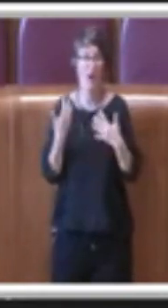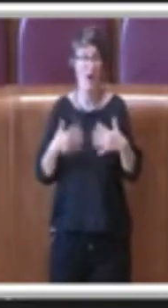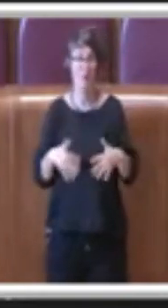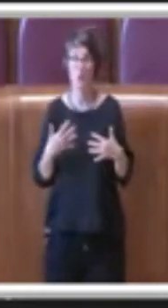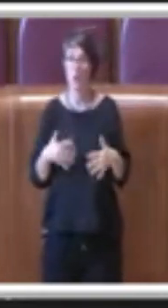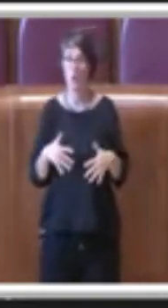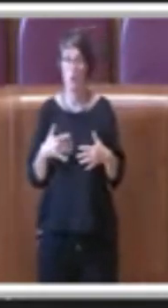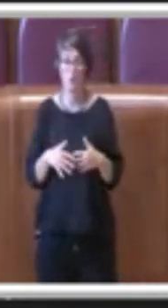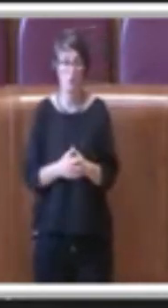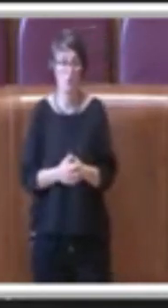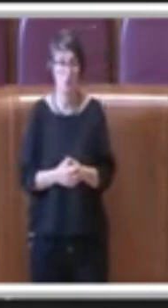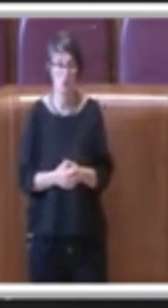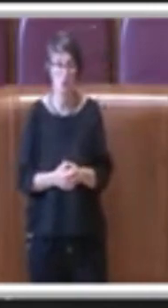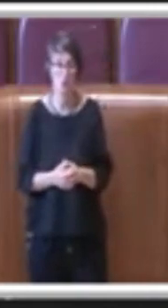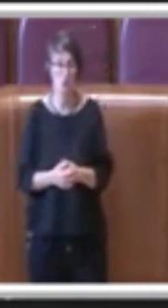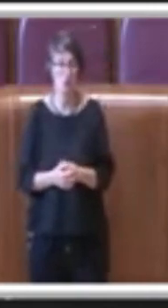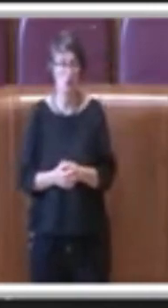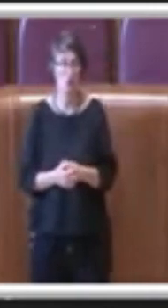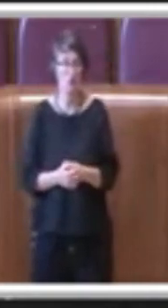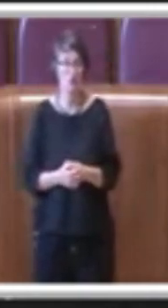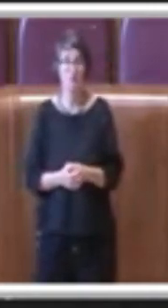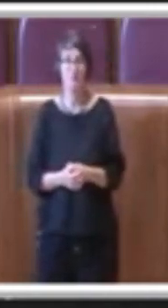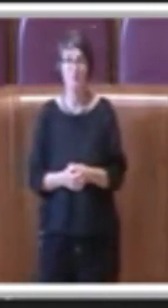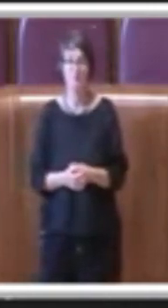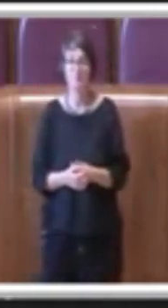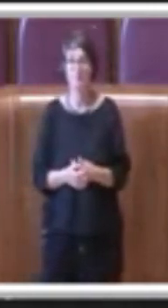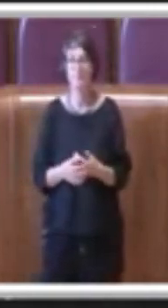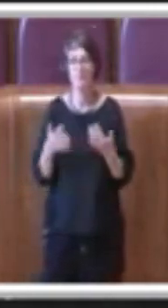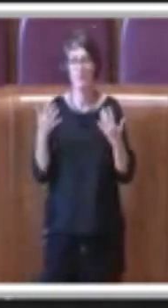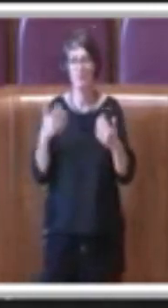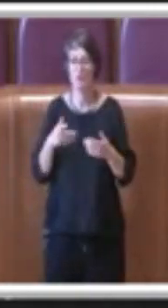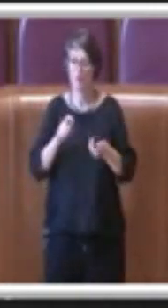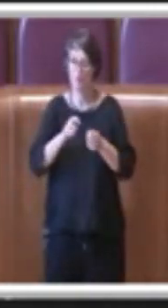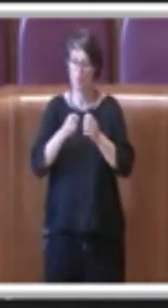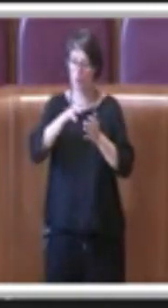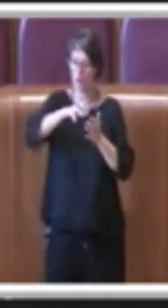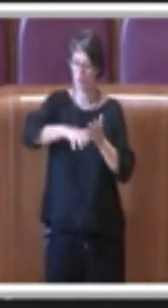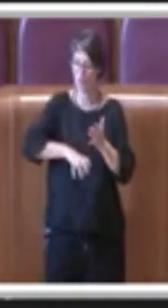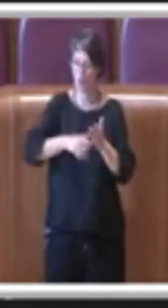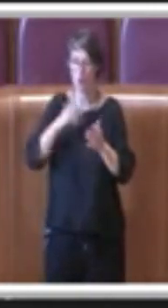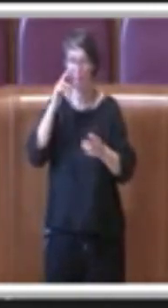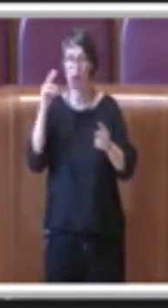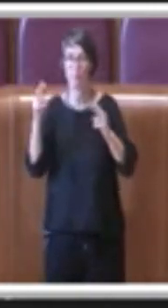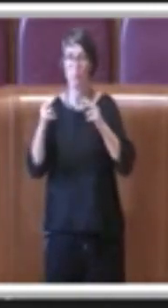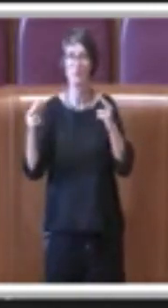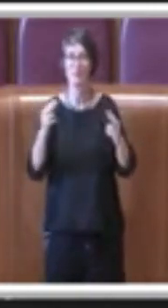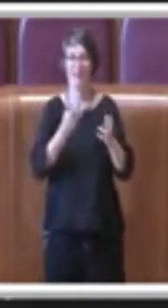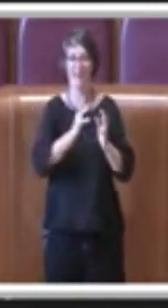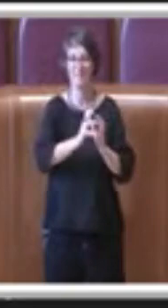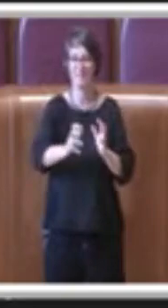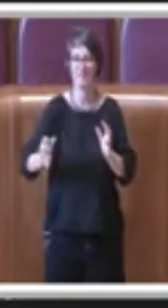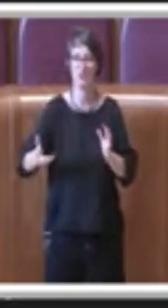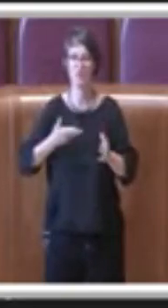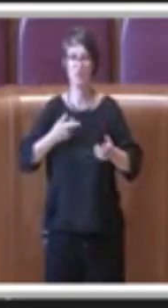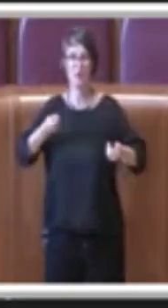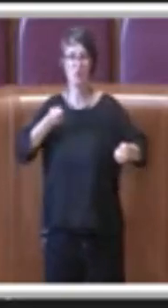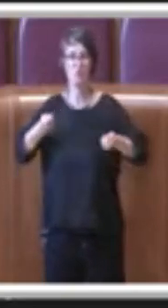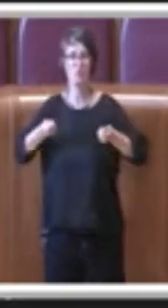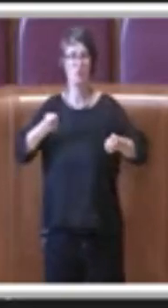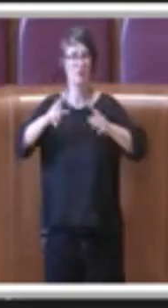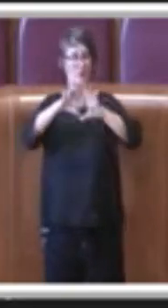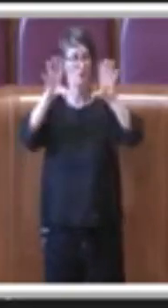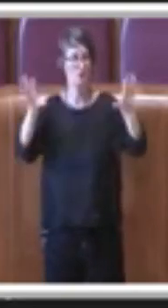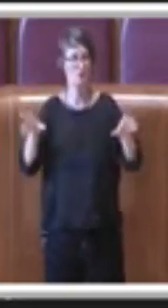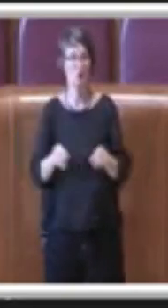sta prendendo in considerazione questa riforma da tanti punti di vista. Spero quindi che sia compresa da tutte le forze